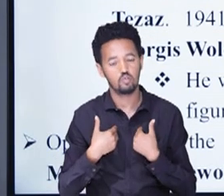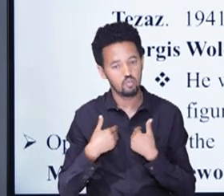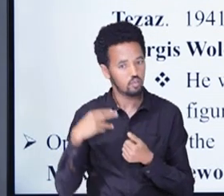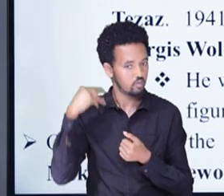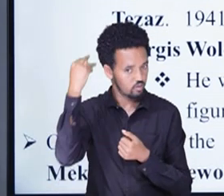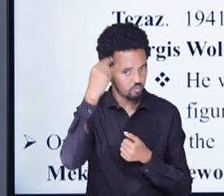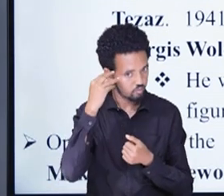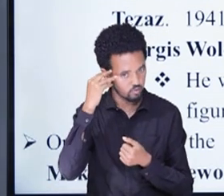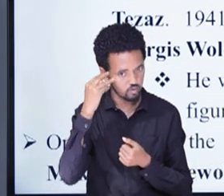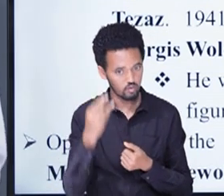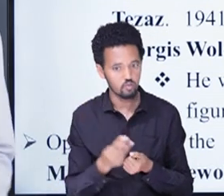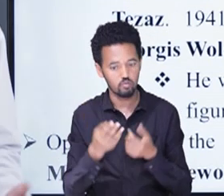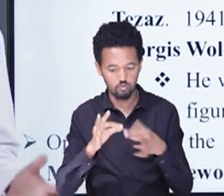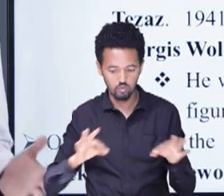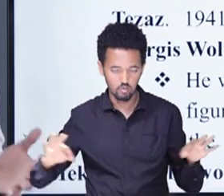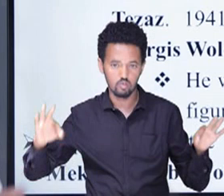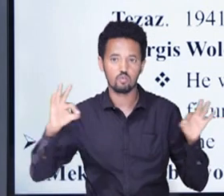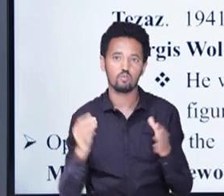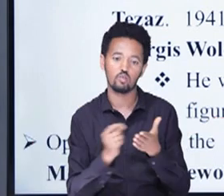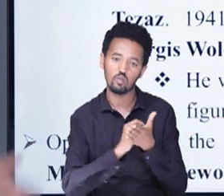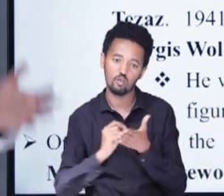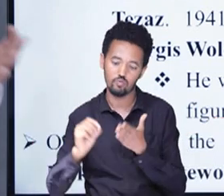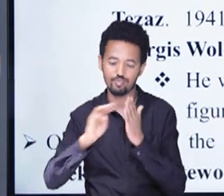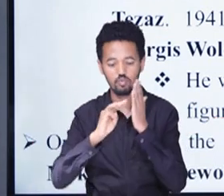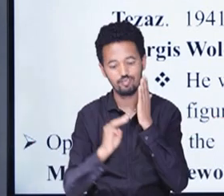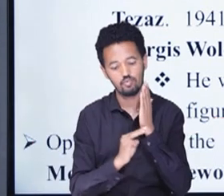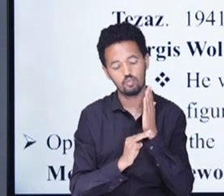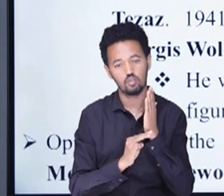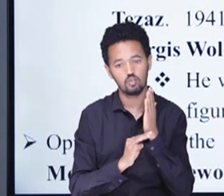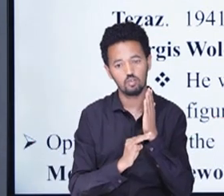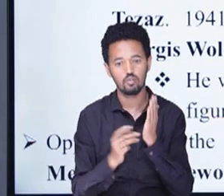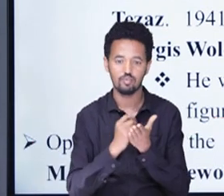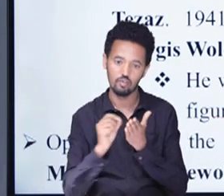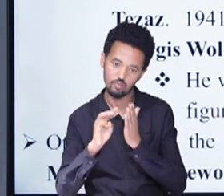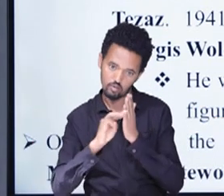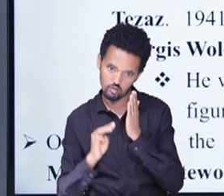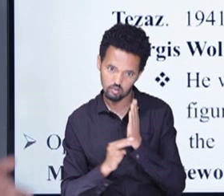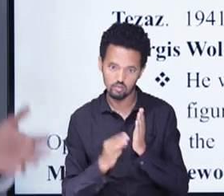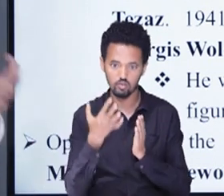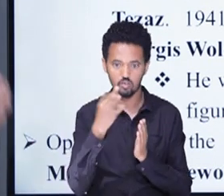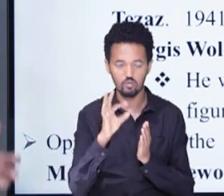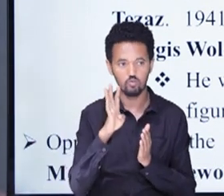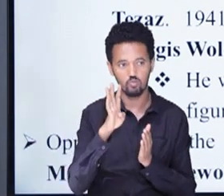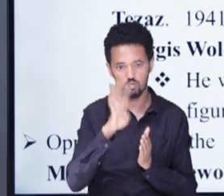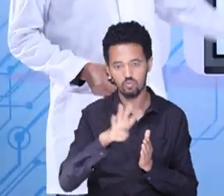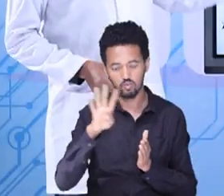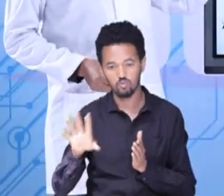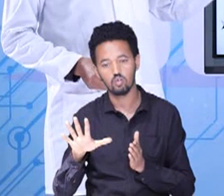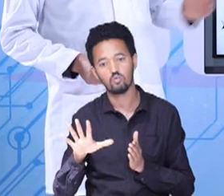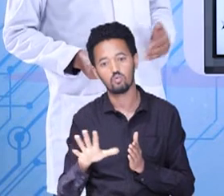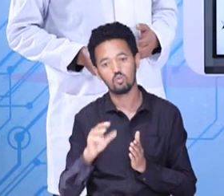minister had traditional title of ጸሐፌ ትእዛዝ. The ጸሐፌ ትእዛዝ 1941 up to 1955